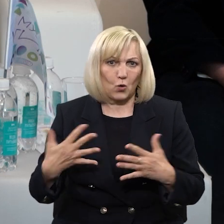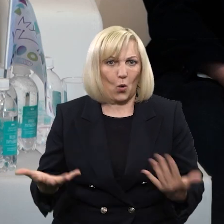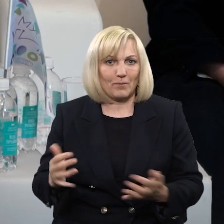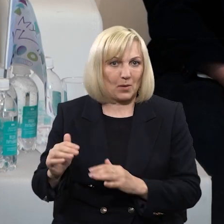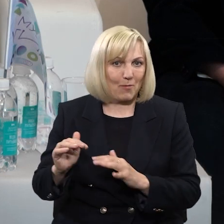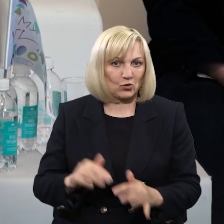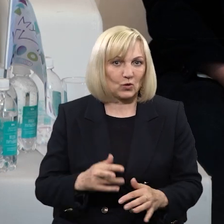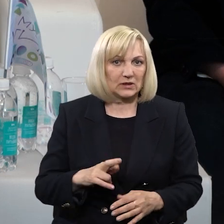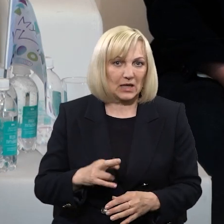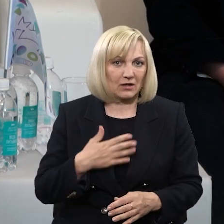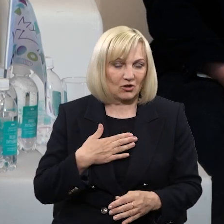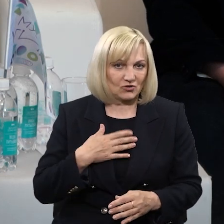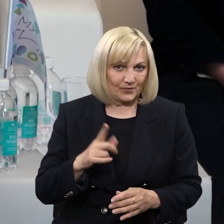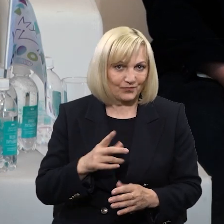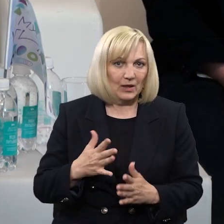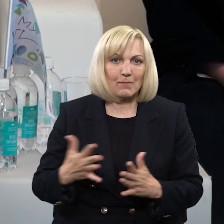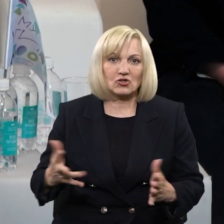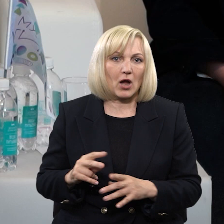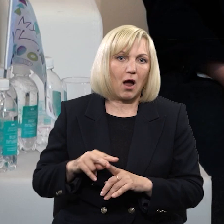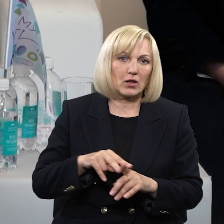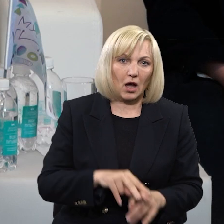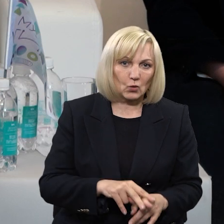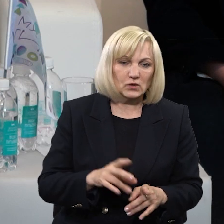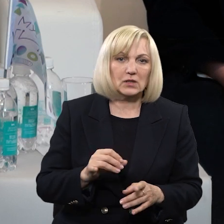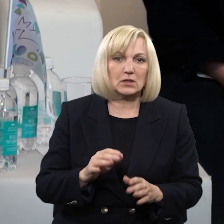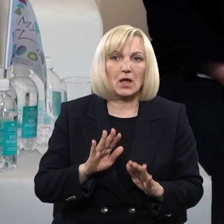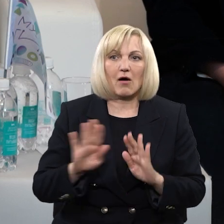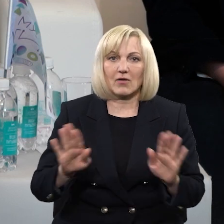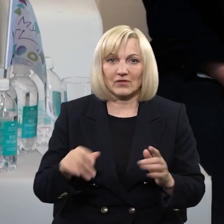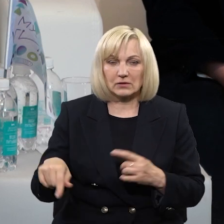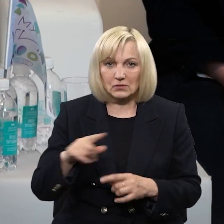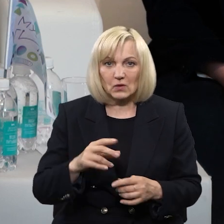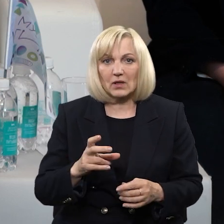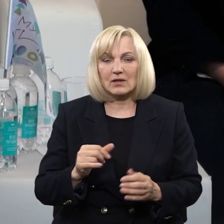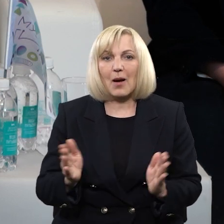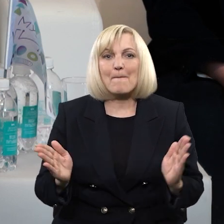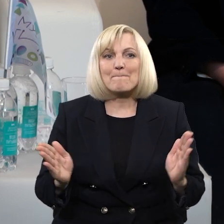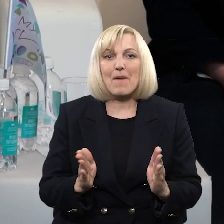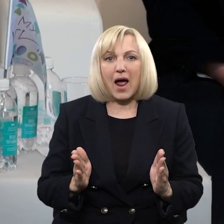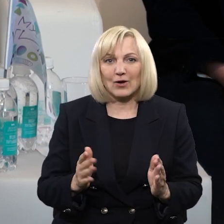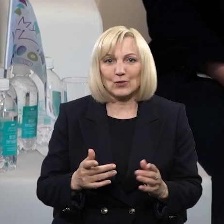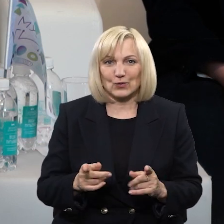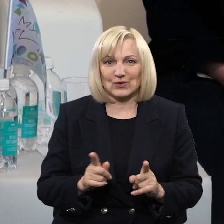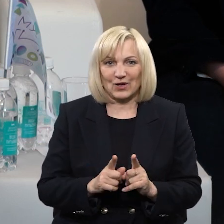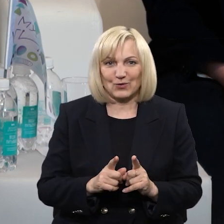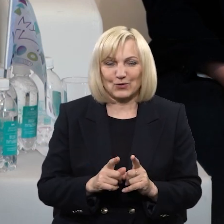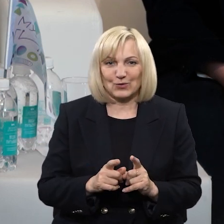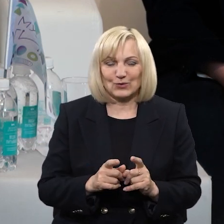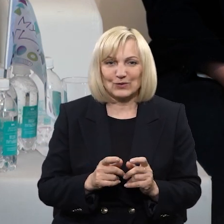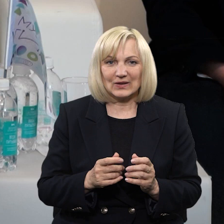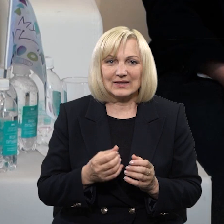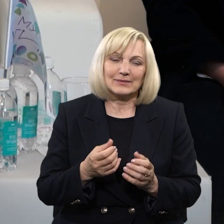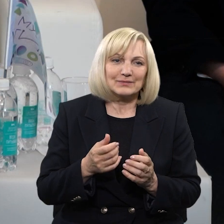посетителей большая нагрузка на экспозиционные площади да На Нашу маленькую мемориальную